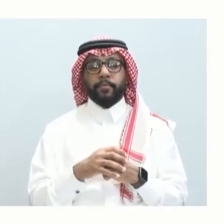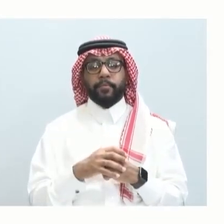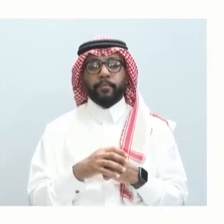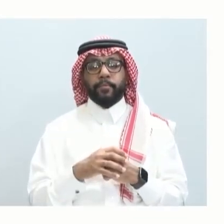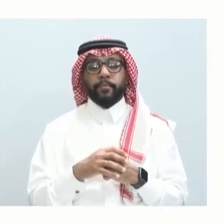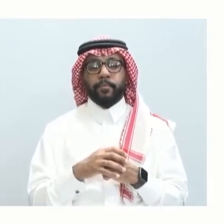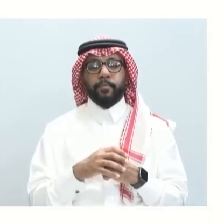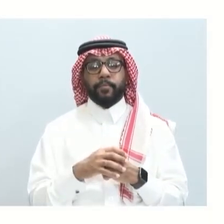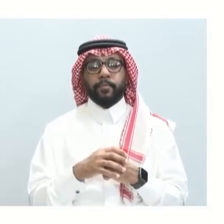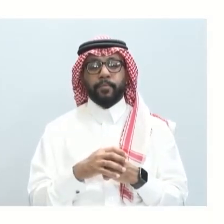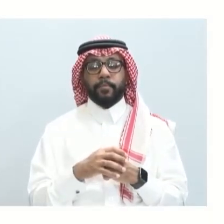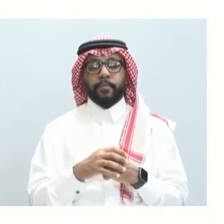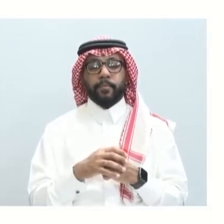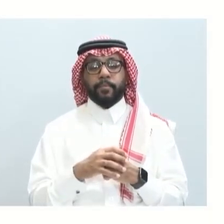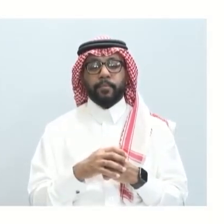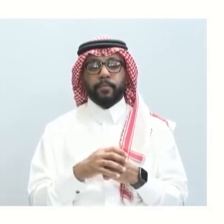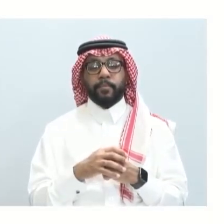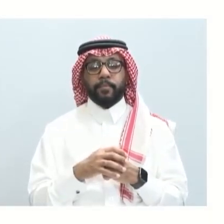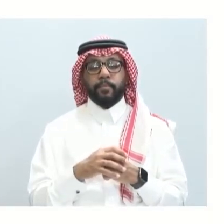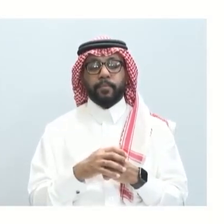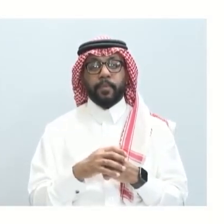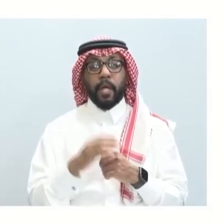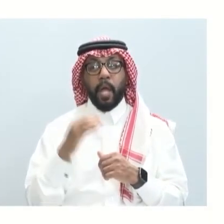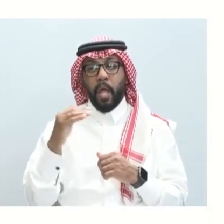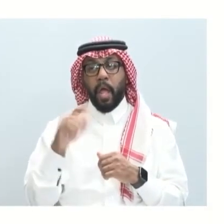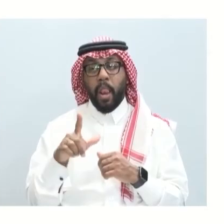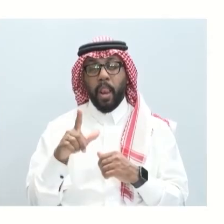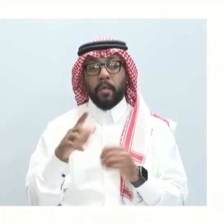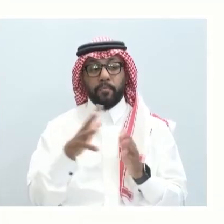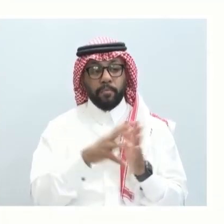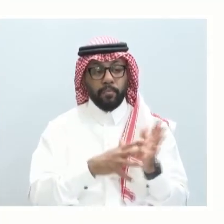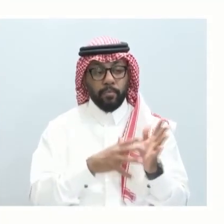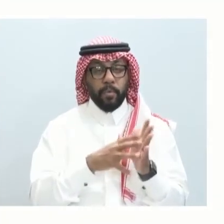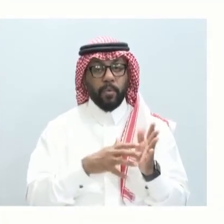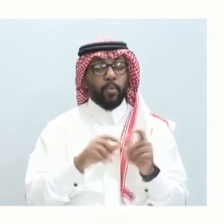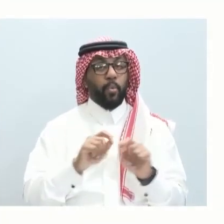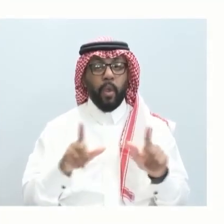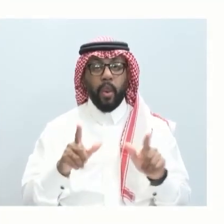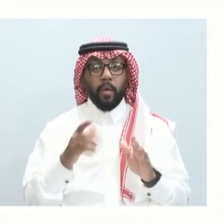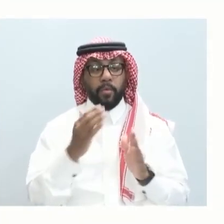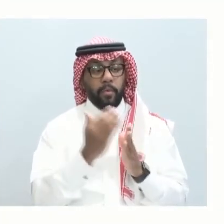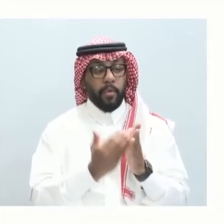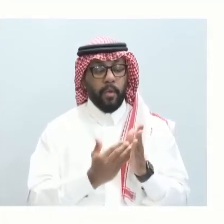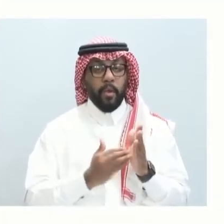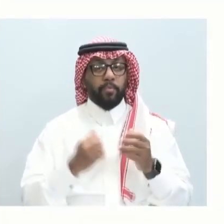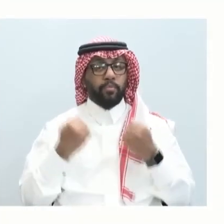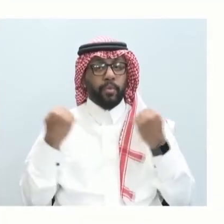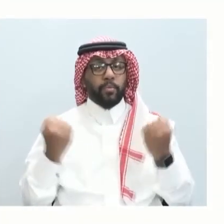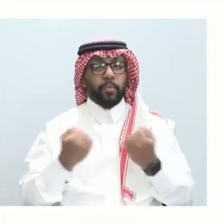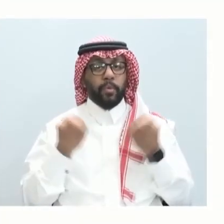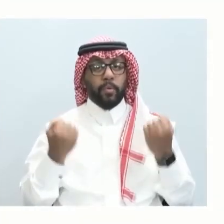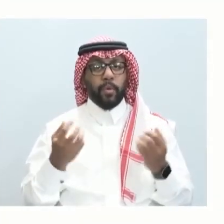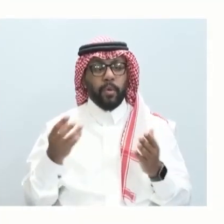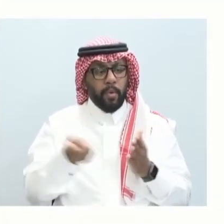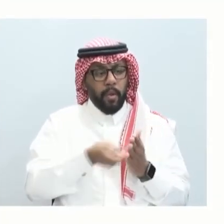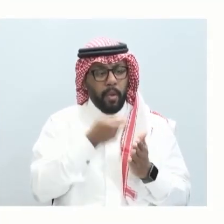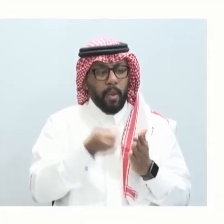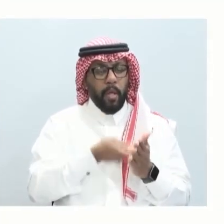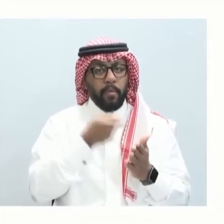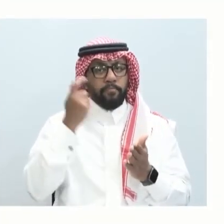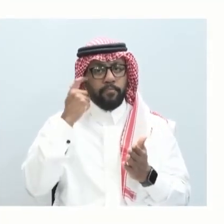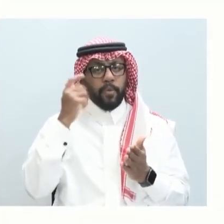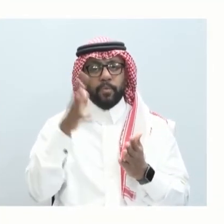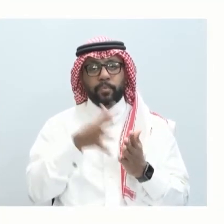ننتقل الى خطوه الحل حتى نقوم بتطبيق الخطه التي وضعناها وهو ان اكتب جمله عدديه